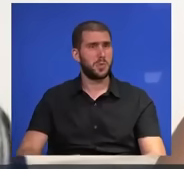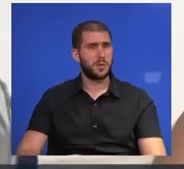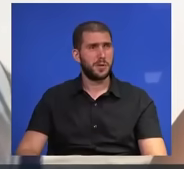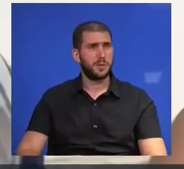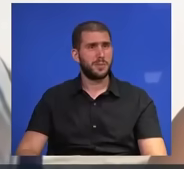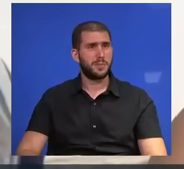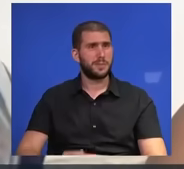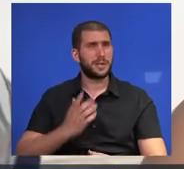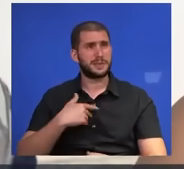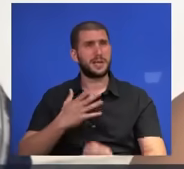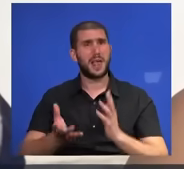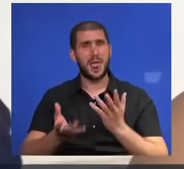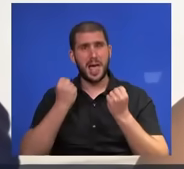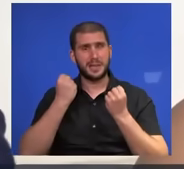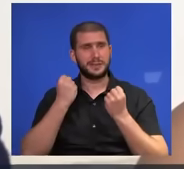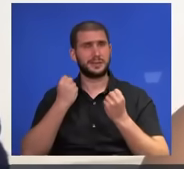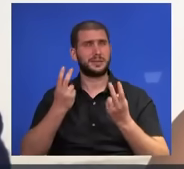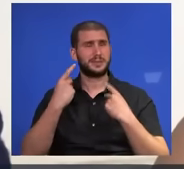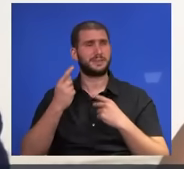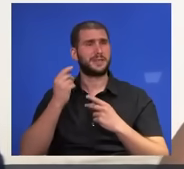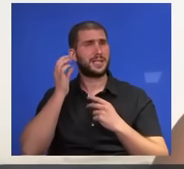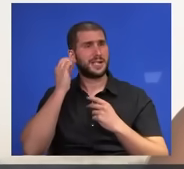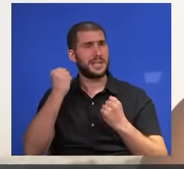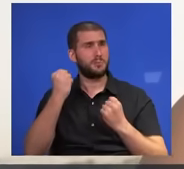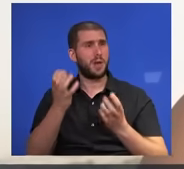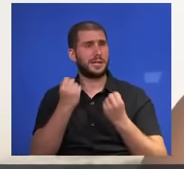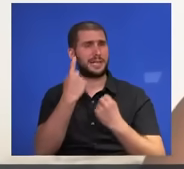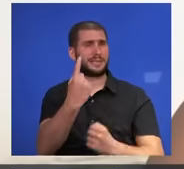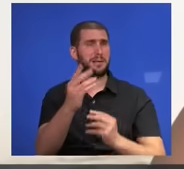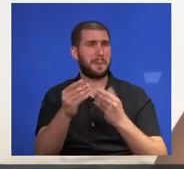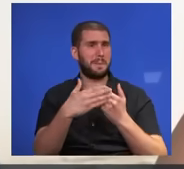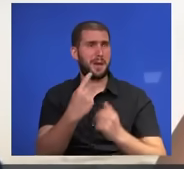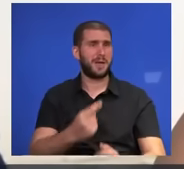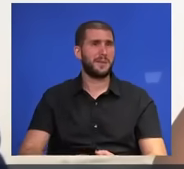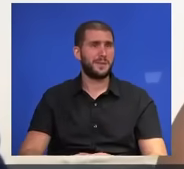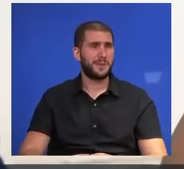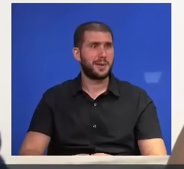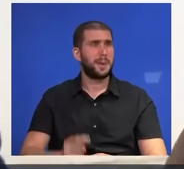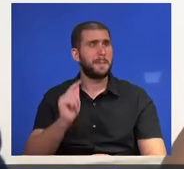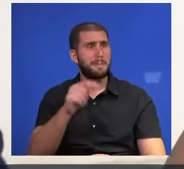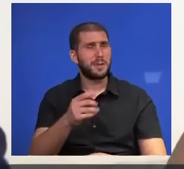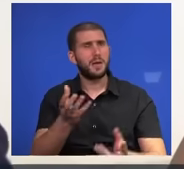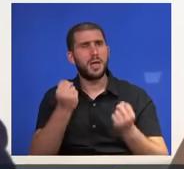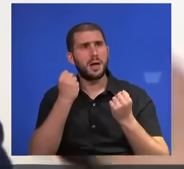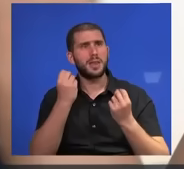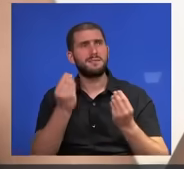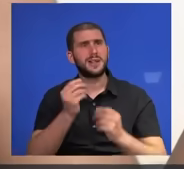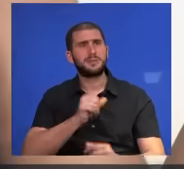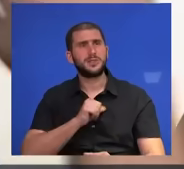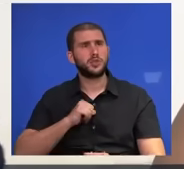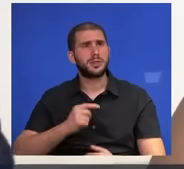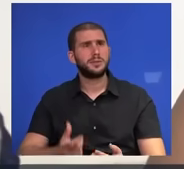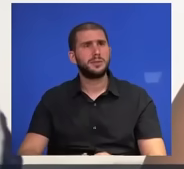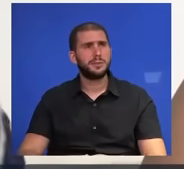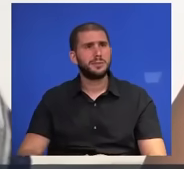לחלץ אותם לאחור. הגיבורה חילצה את עצמה עם בעלה. עכשיו באנו רק לקחת דברים אישיים, כי אנחנו